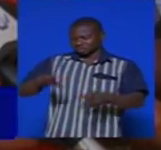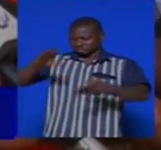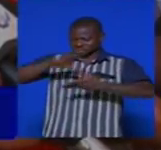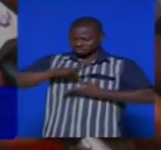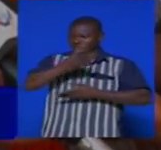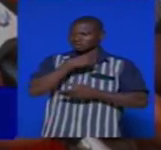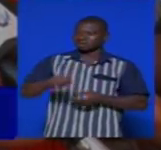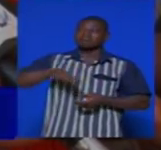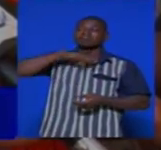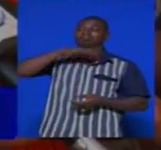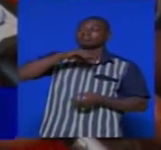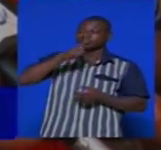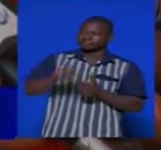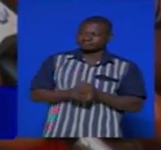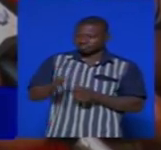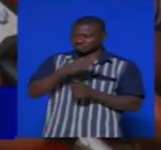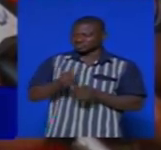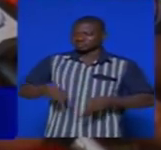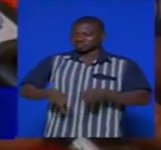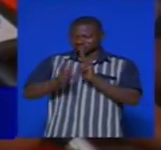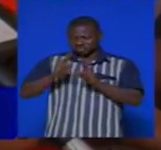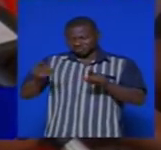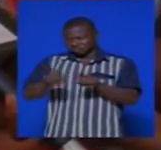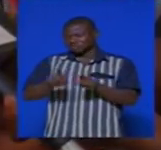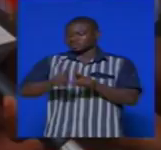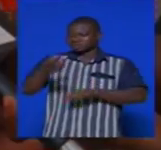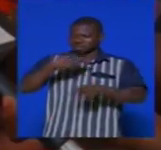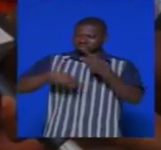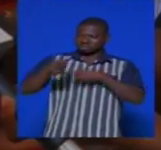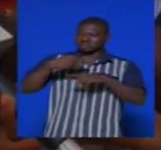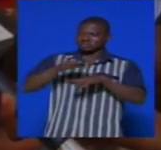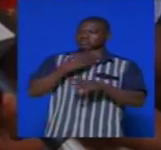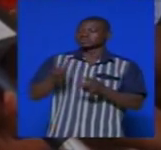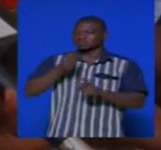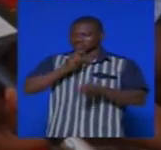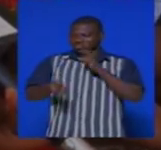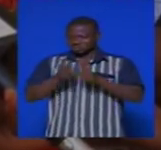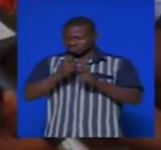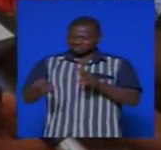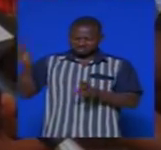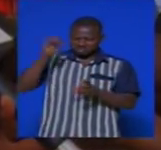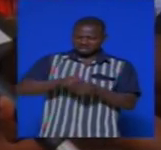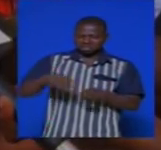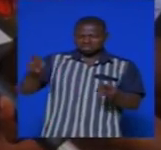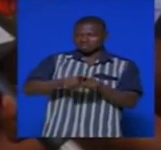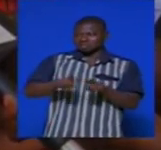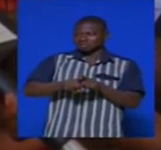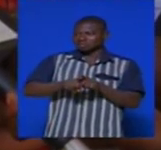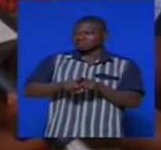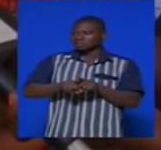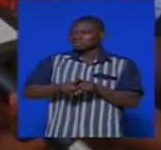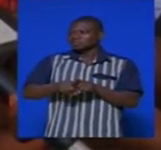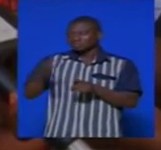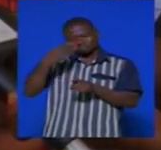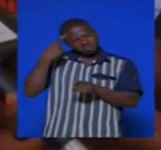va nous permettre de revenir sur les enjeux de la participation citoyenne en tant qu'enjeu de développement local. Alors